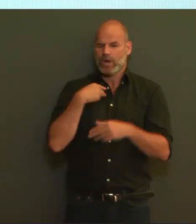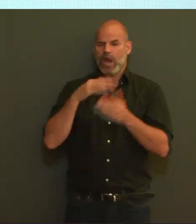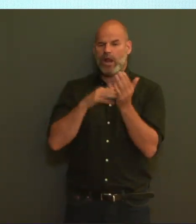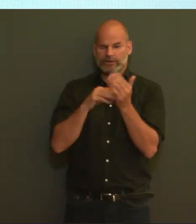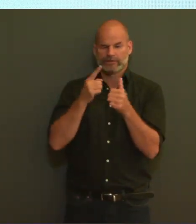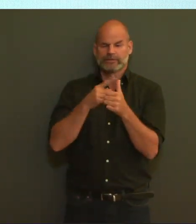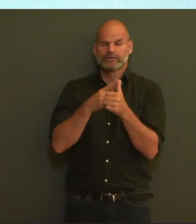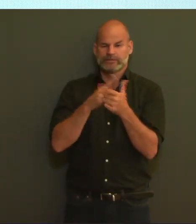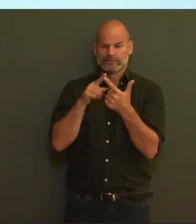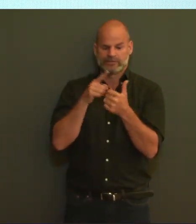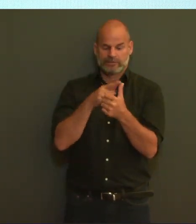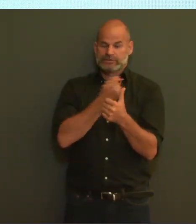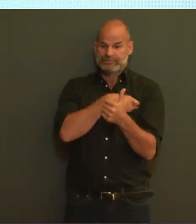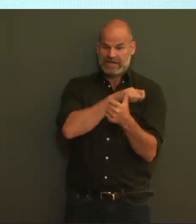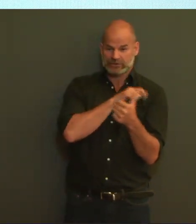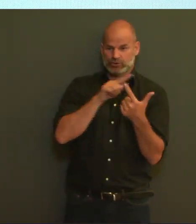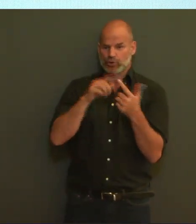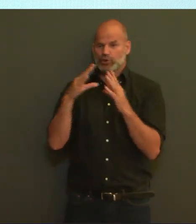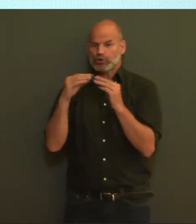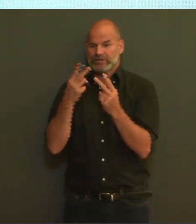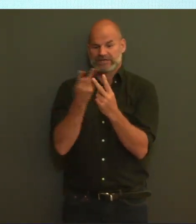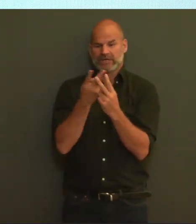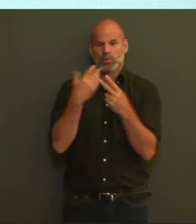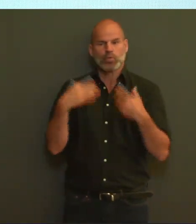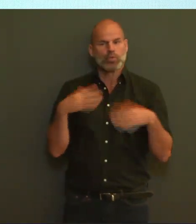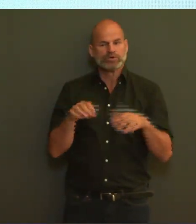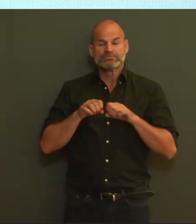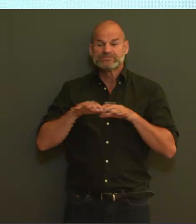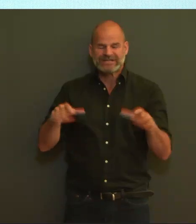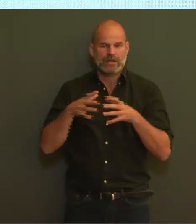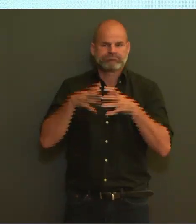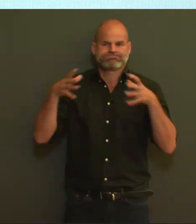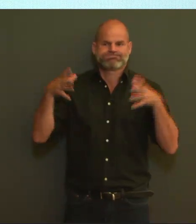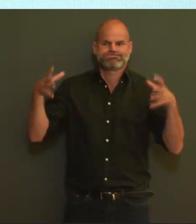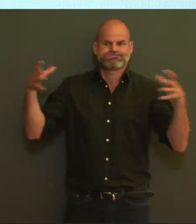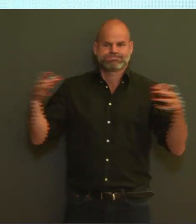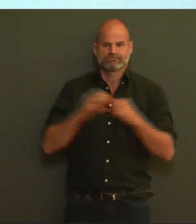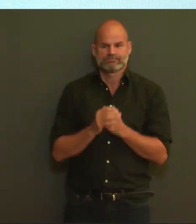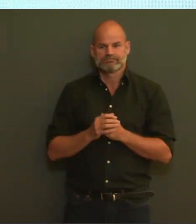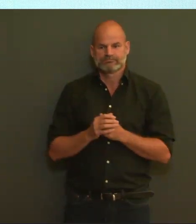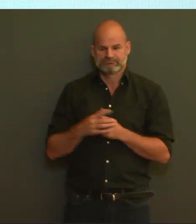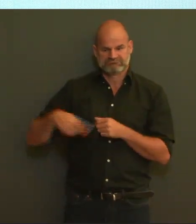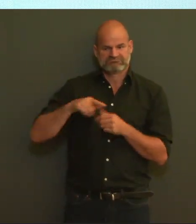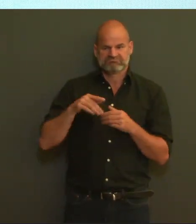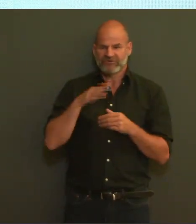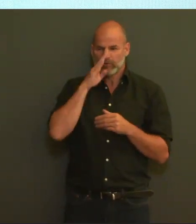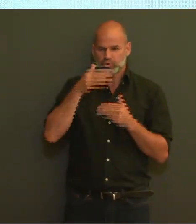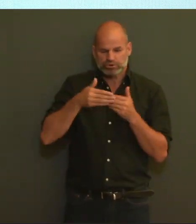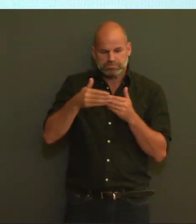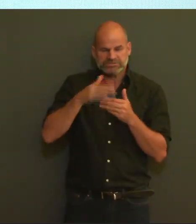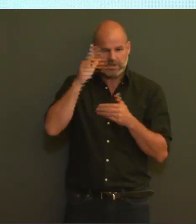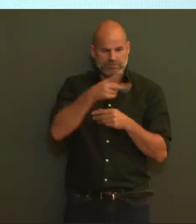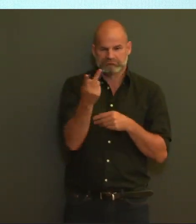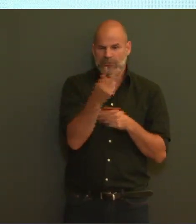hoog is en mogelijk nog hoger gaat worden in de komende dagen. In Roemenië kleuren de meeste